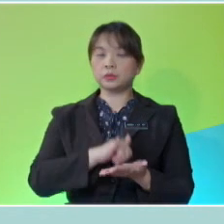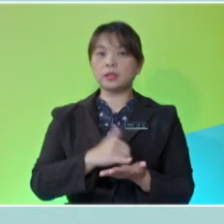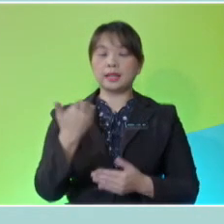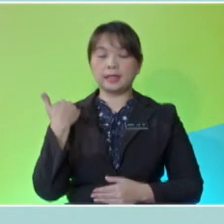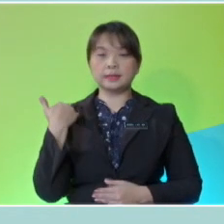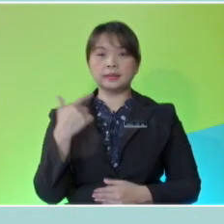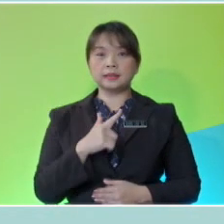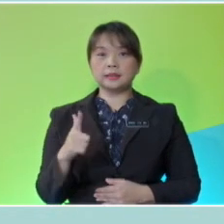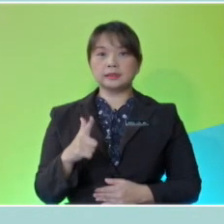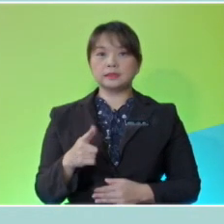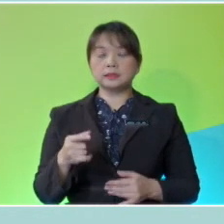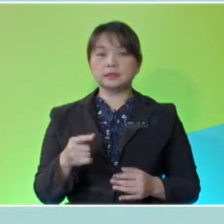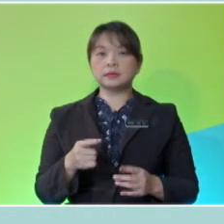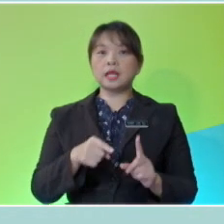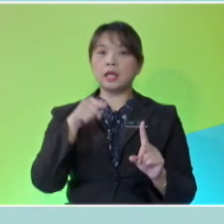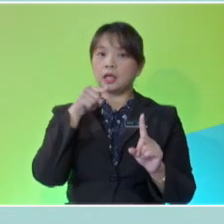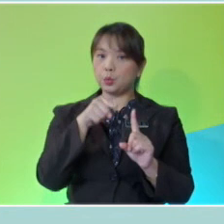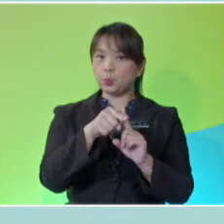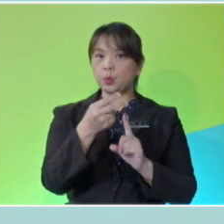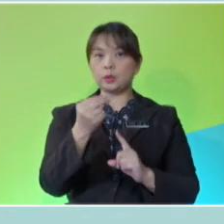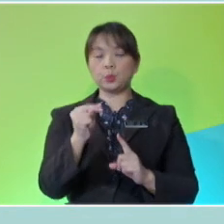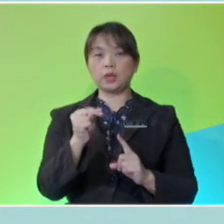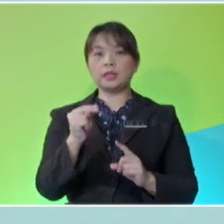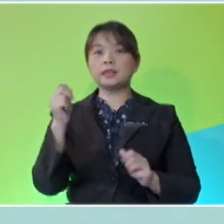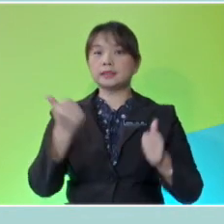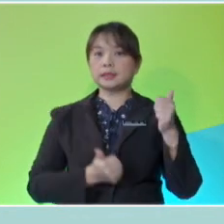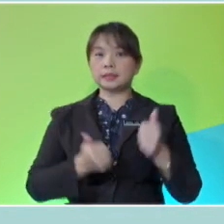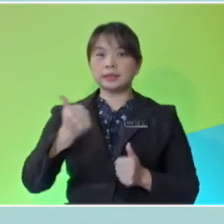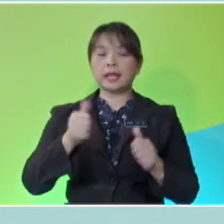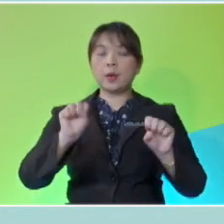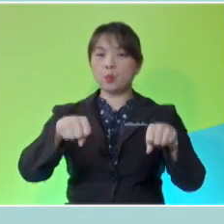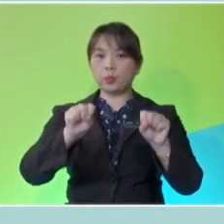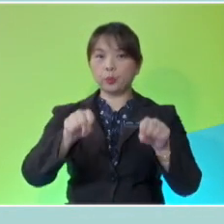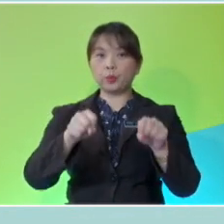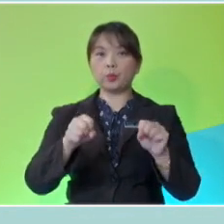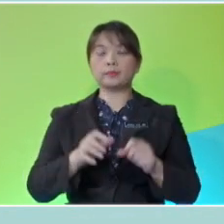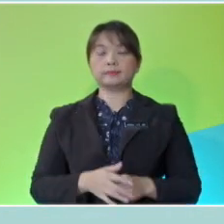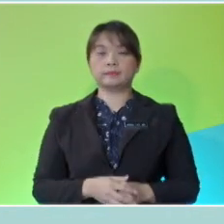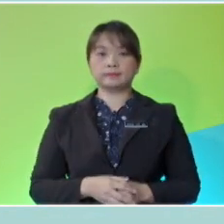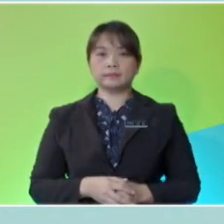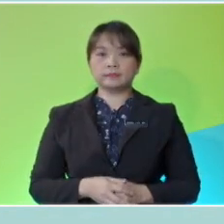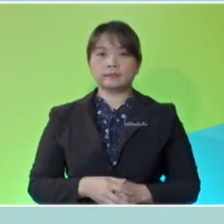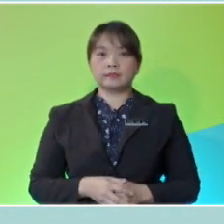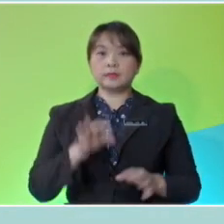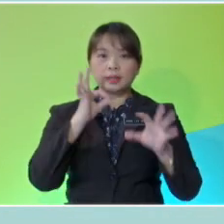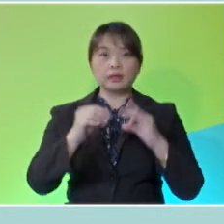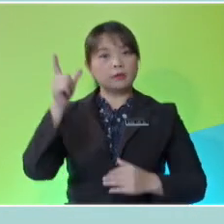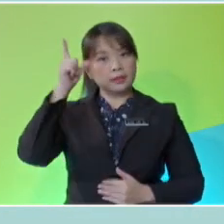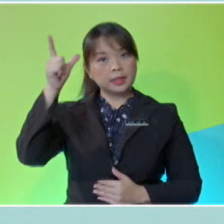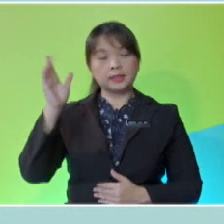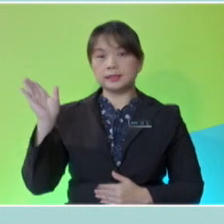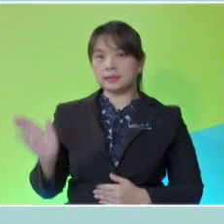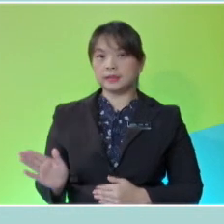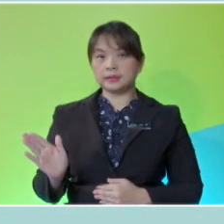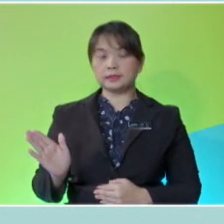seperti laluan kendaraan bermoto oke maksudnya laluan kecil lah oke kalau dilihat pada peta juga oke dapat